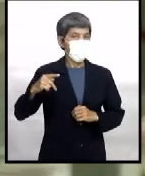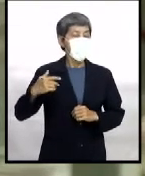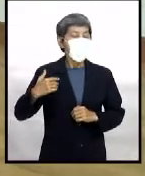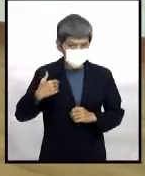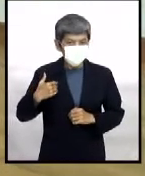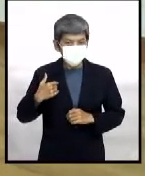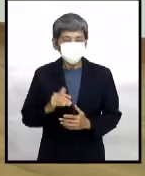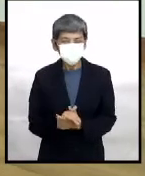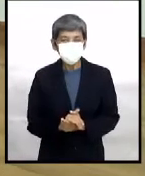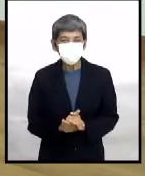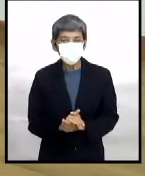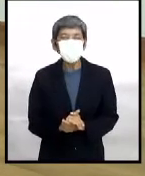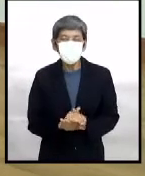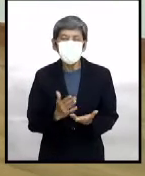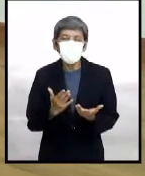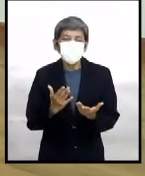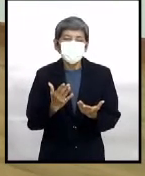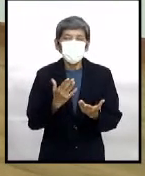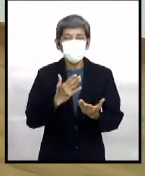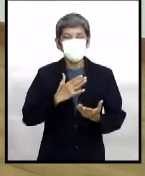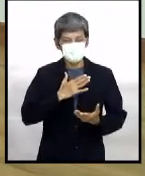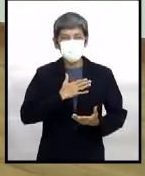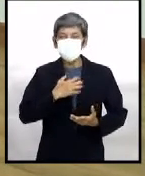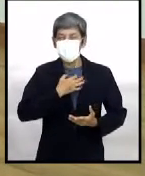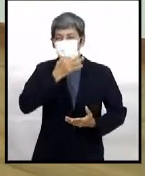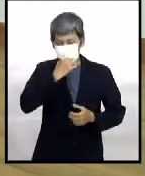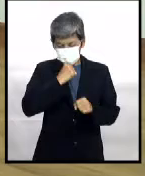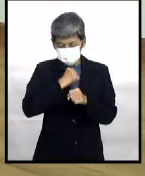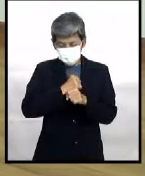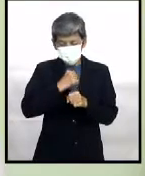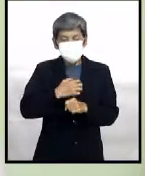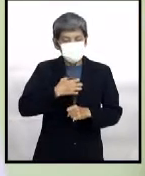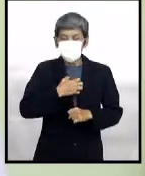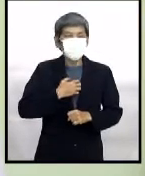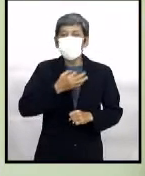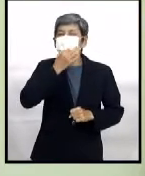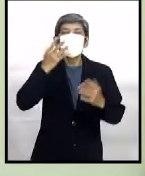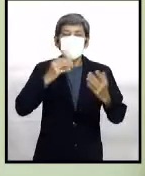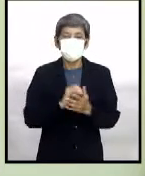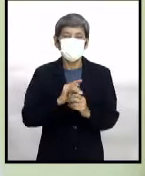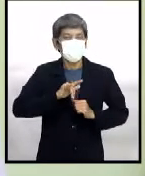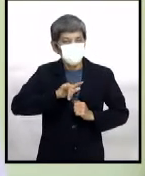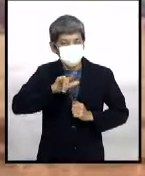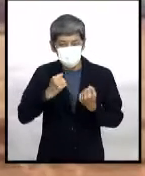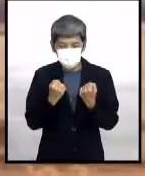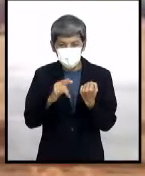ต้องบอก อันนั้นจริงๆจริงๆอะอยากจะเป็นอาชีพตั้งแต่เด็กแต่ว่าไม่ได้เป็นอาชีพก็คือนักบิน